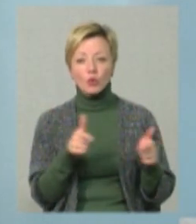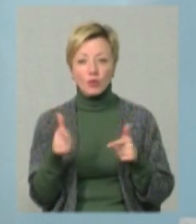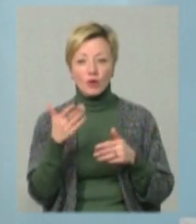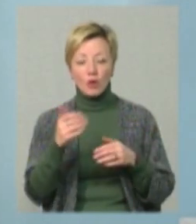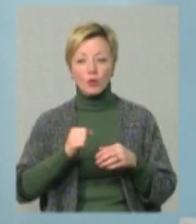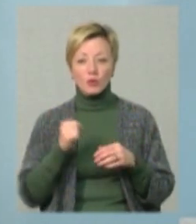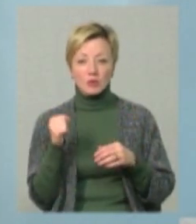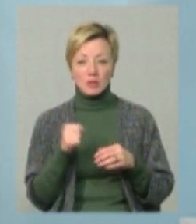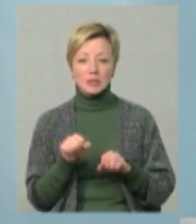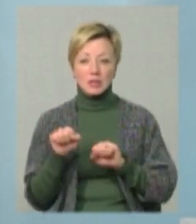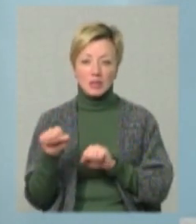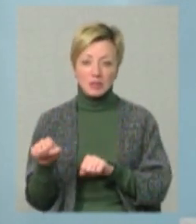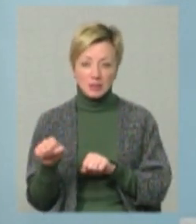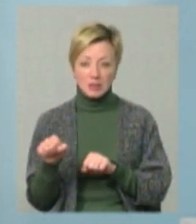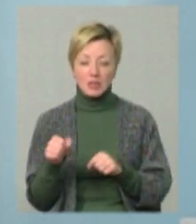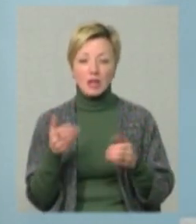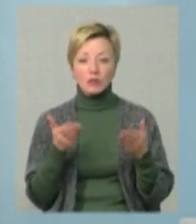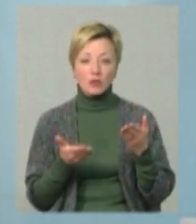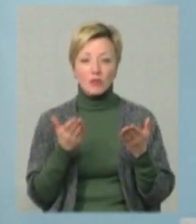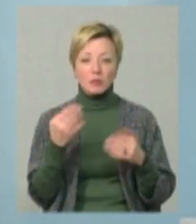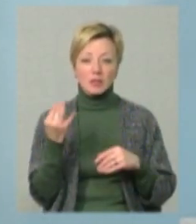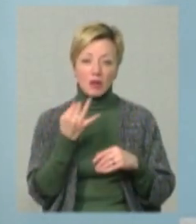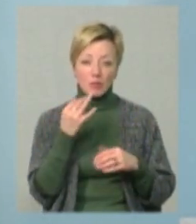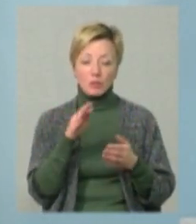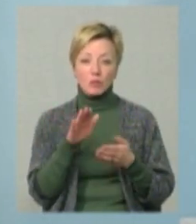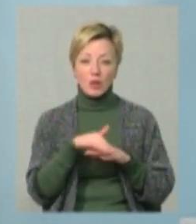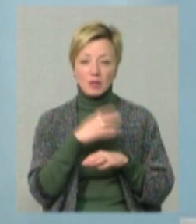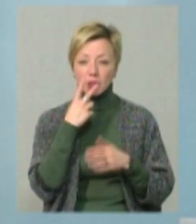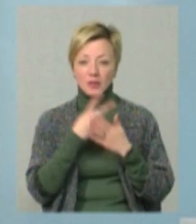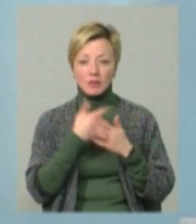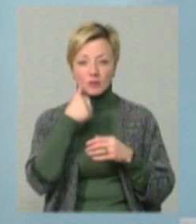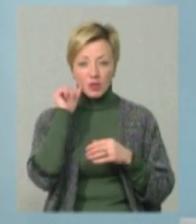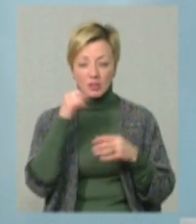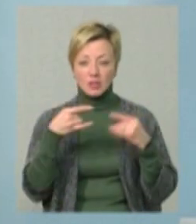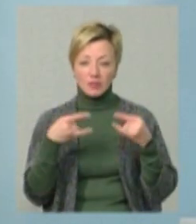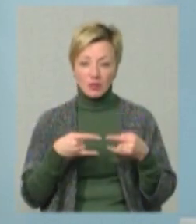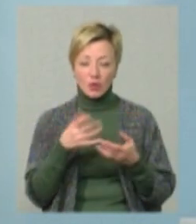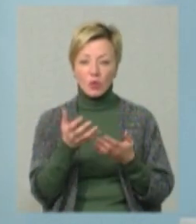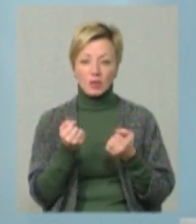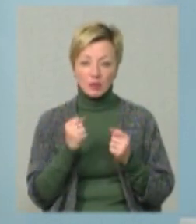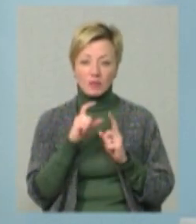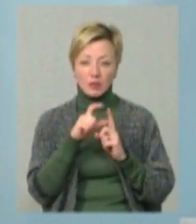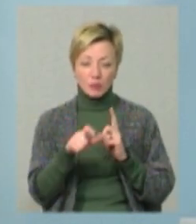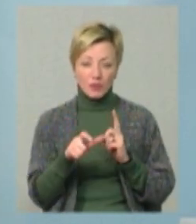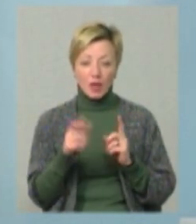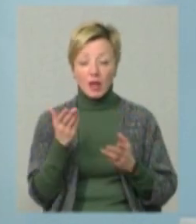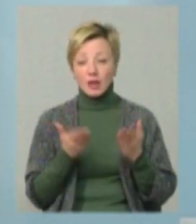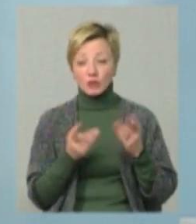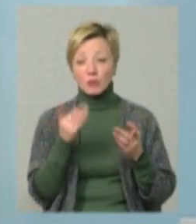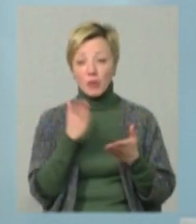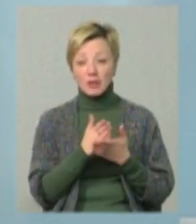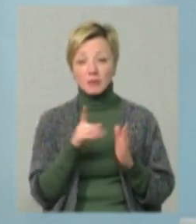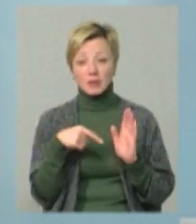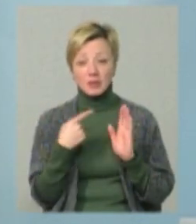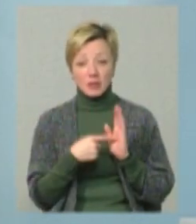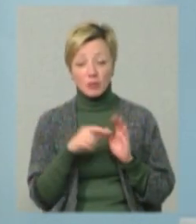готові його побратими ставати на захист. Якщо вам цікаво, то, будь ласка, перегляньте той етер і отримаєте відповідь. А якщо